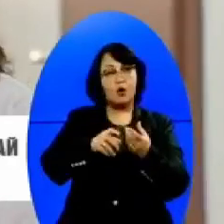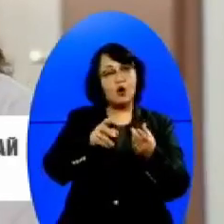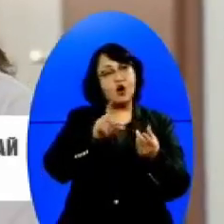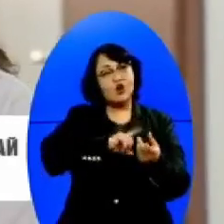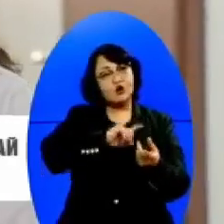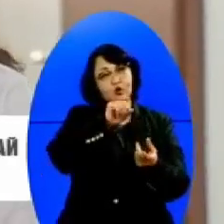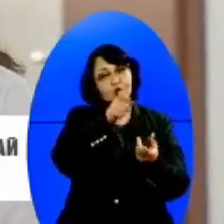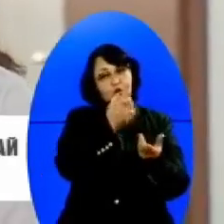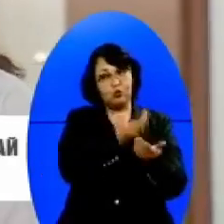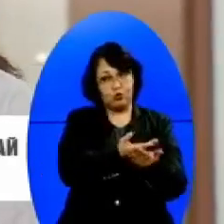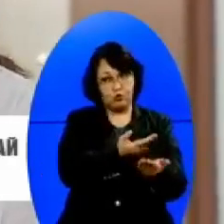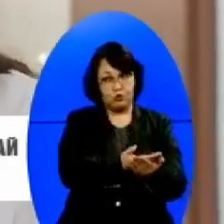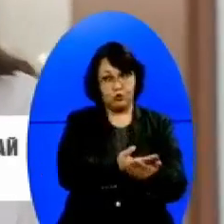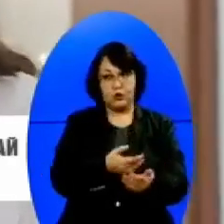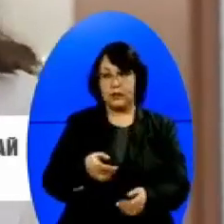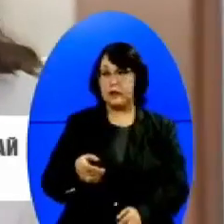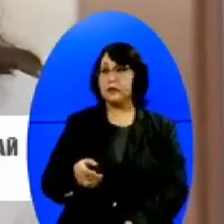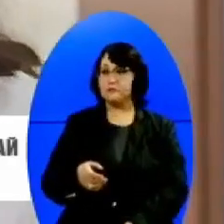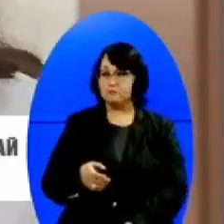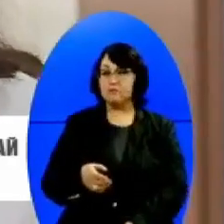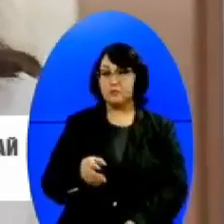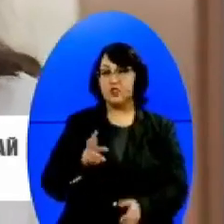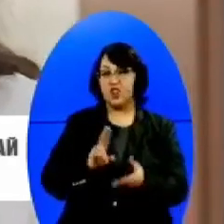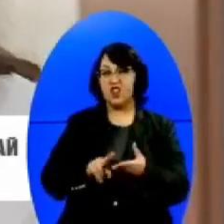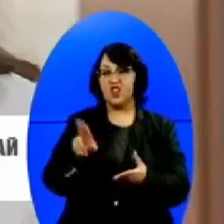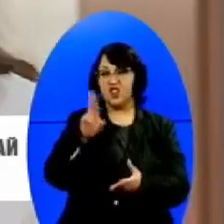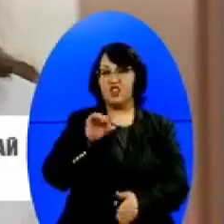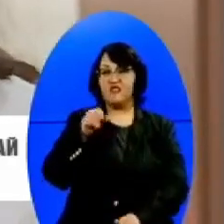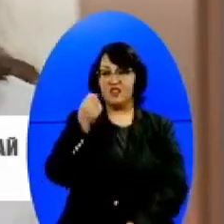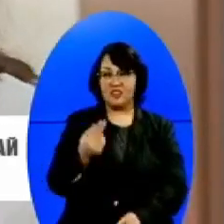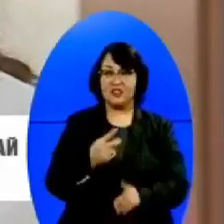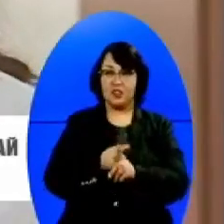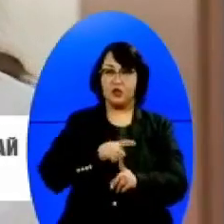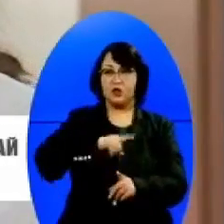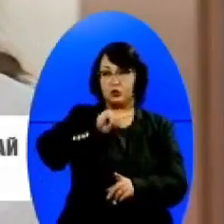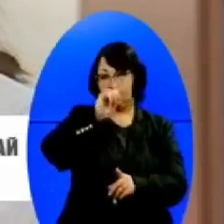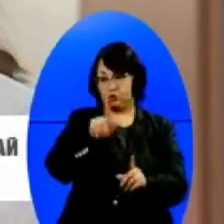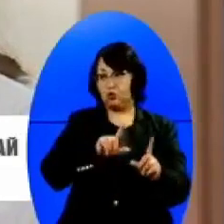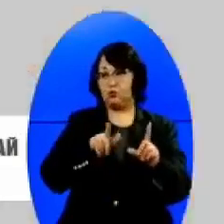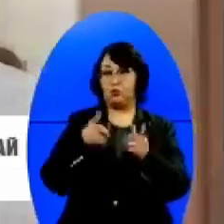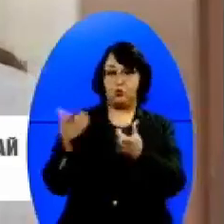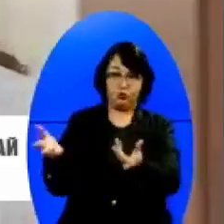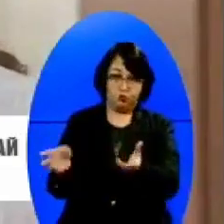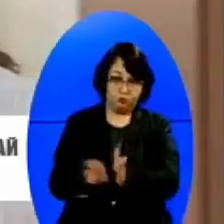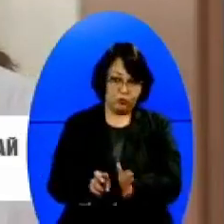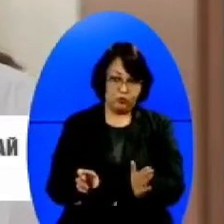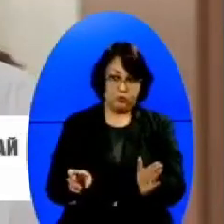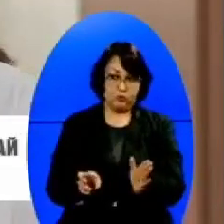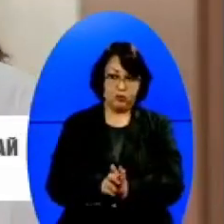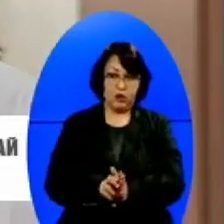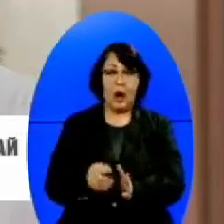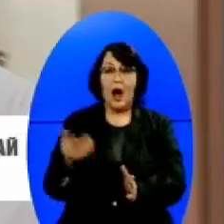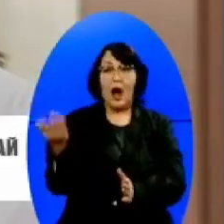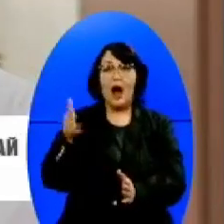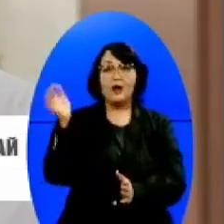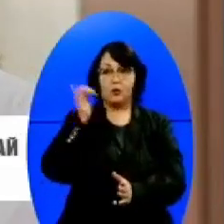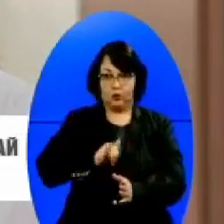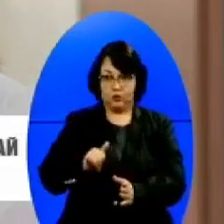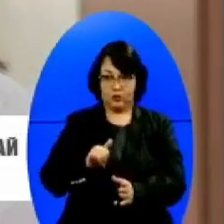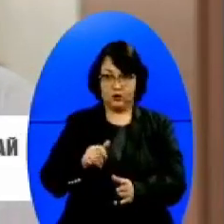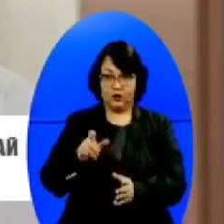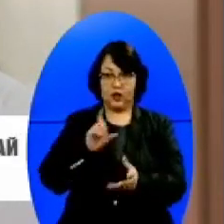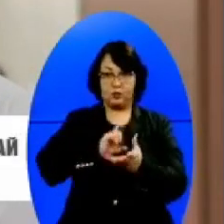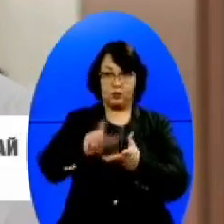гэх юм бол Базлийн конвенцийн дагуу зөвшөөрөл олгох боломжтой. Аль улс руу нэгдүгээр экспортлох